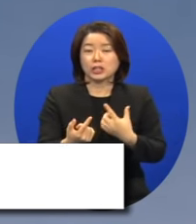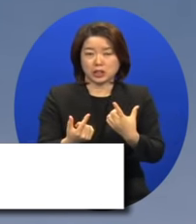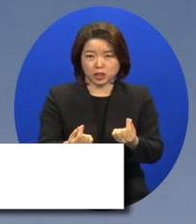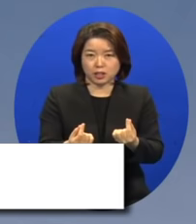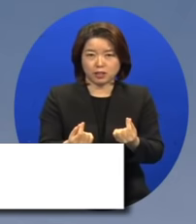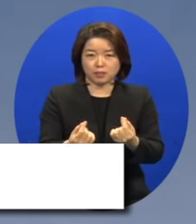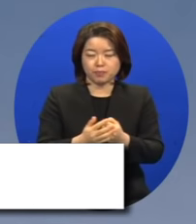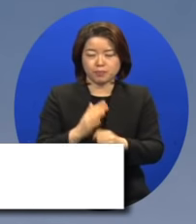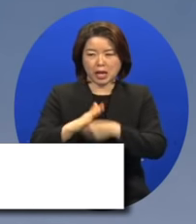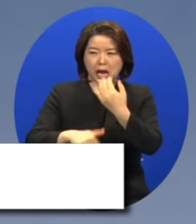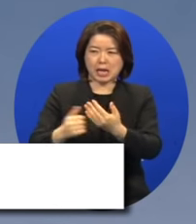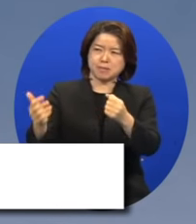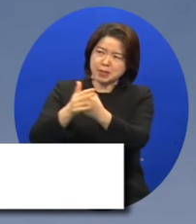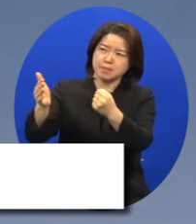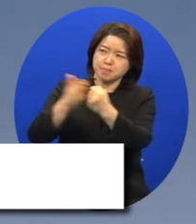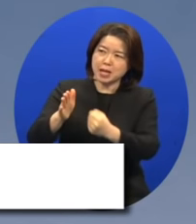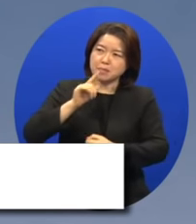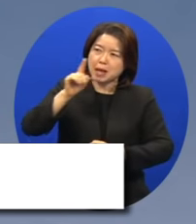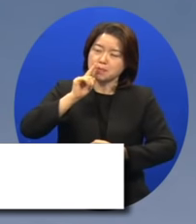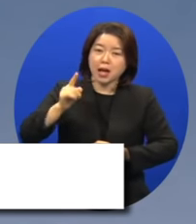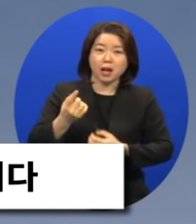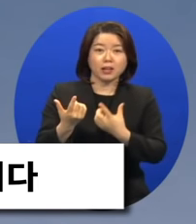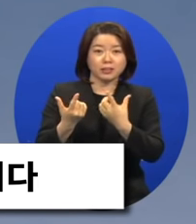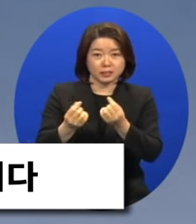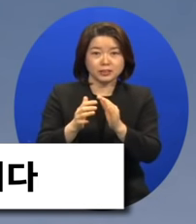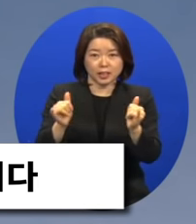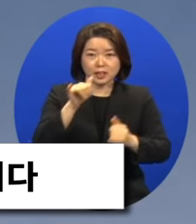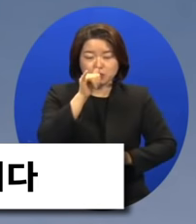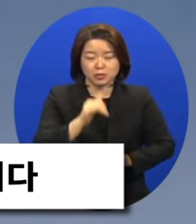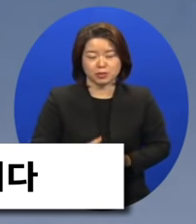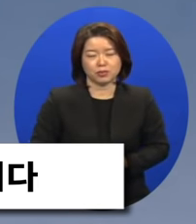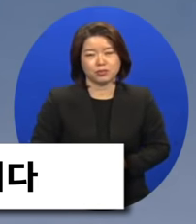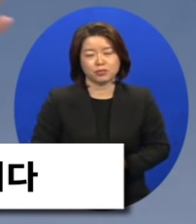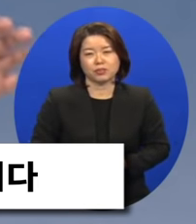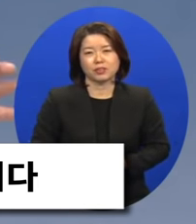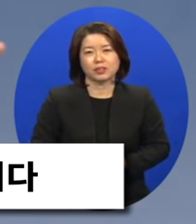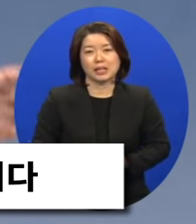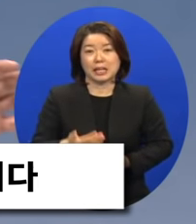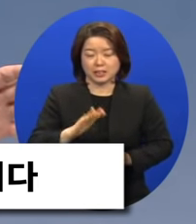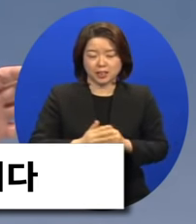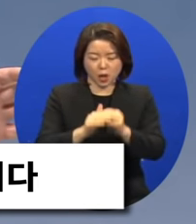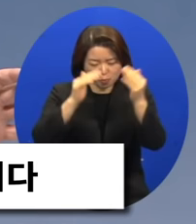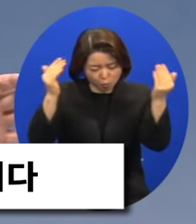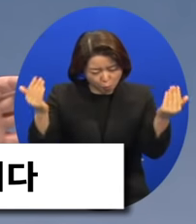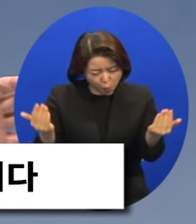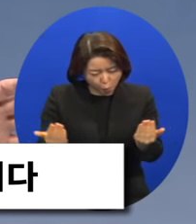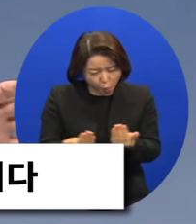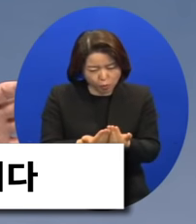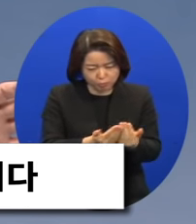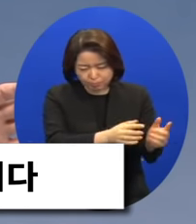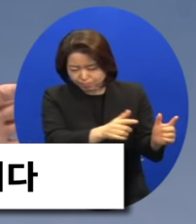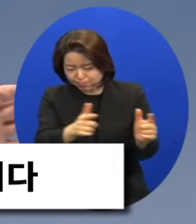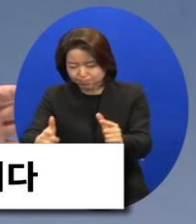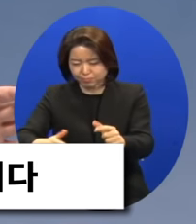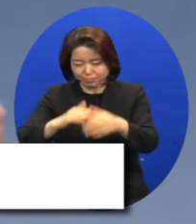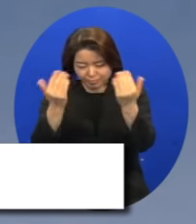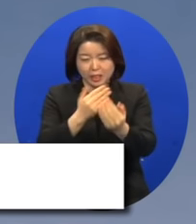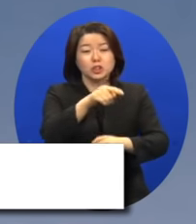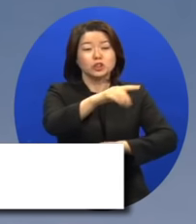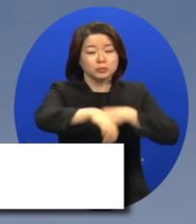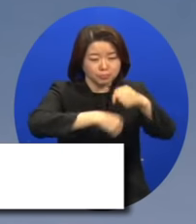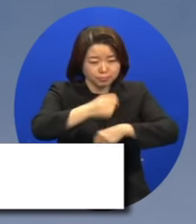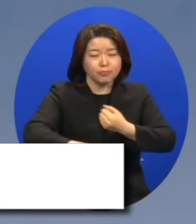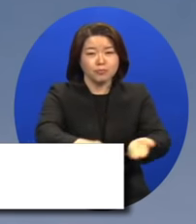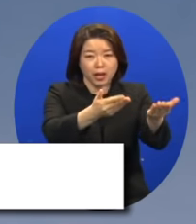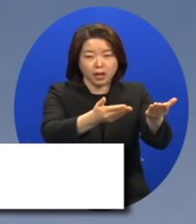것은 하나님의탓이라며하나님을비난하는사람들이있습니다.하지만하나님께서는 그들이원하는대로모든것을하도록허락하셨다는것을생각해보십시오 .딱한